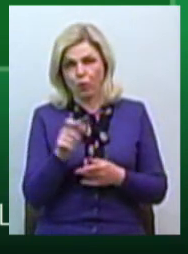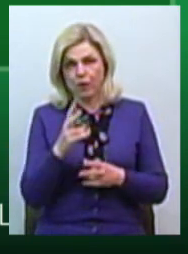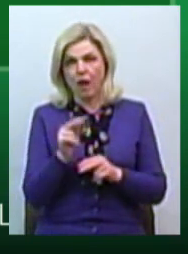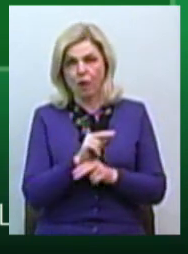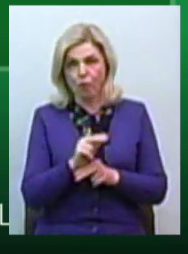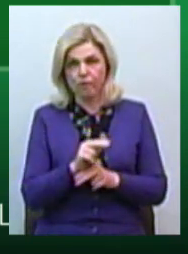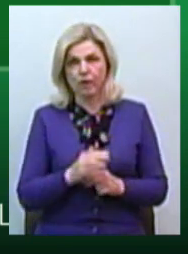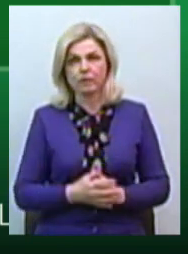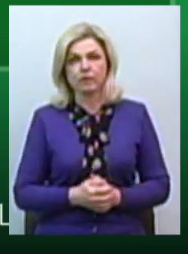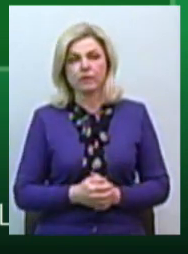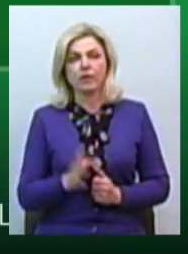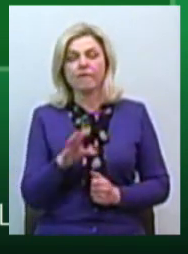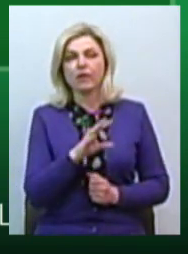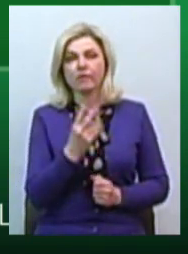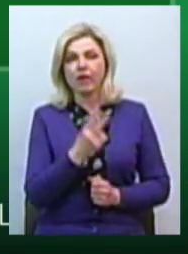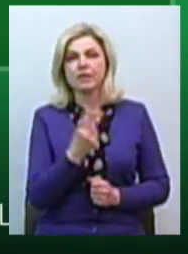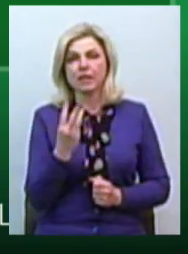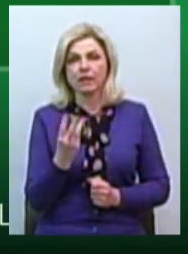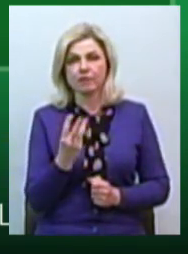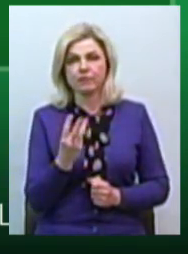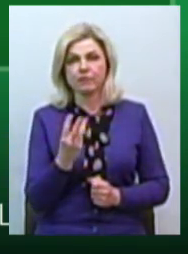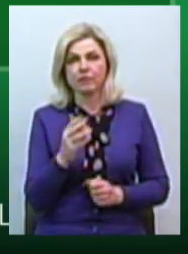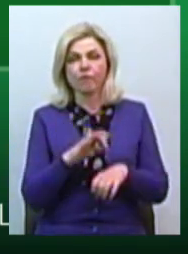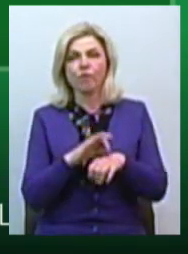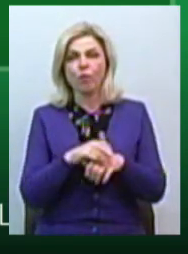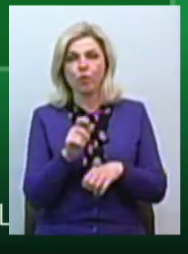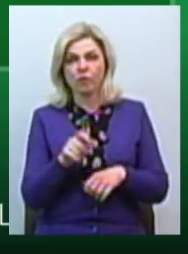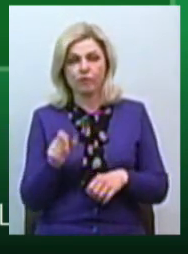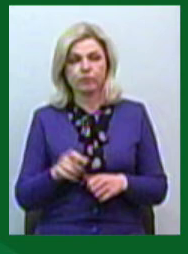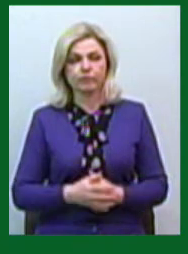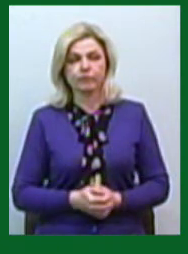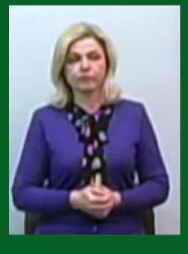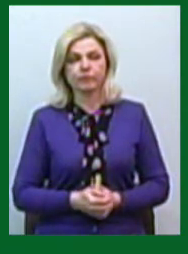є 23 хворих медика.